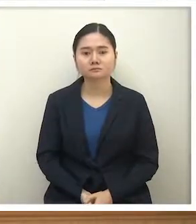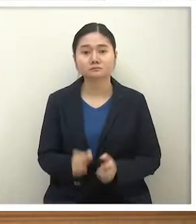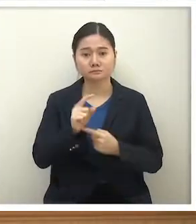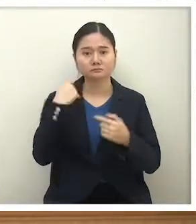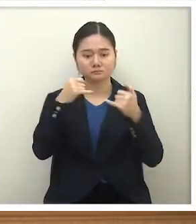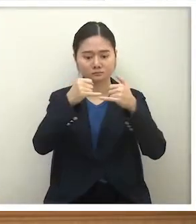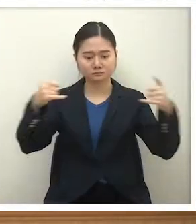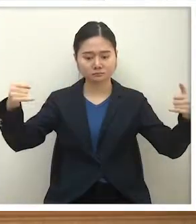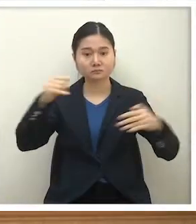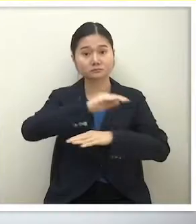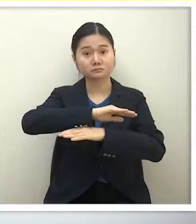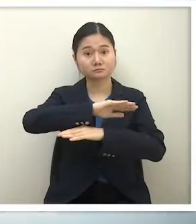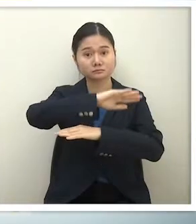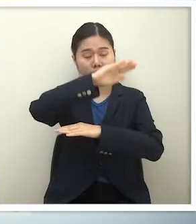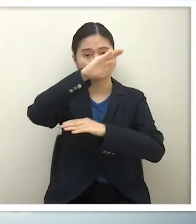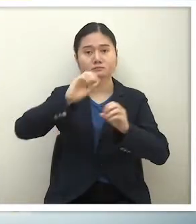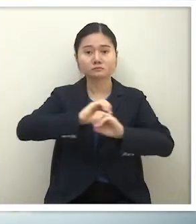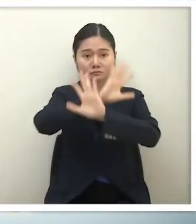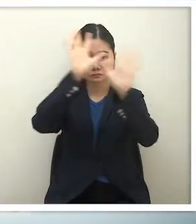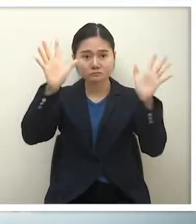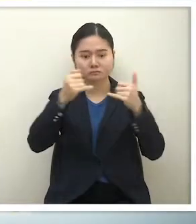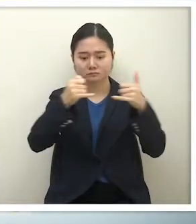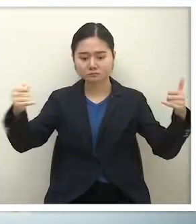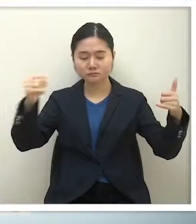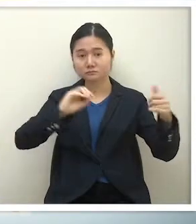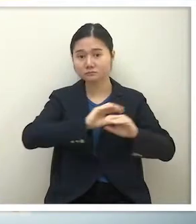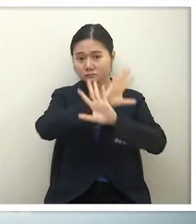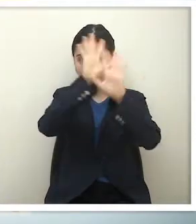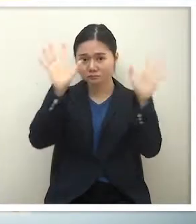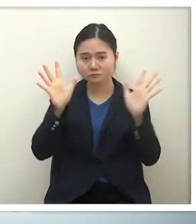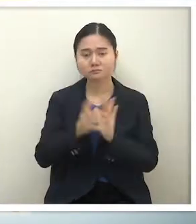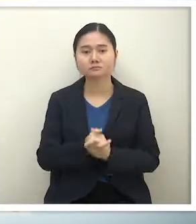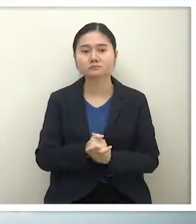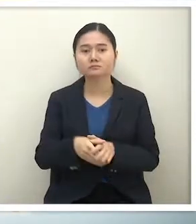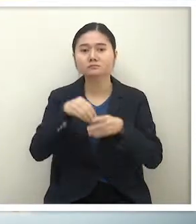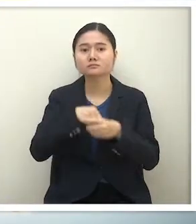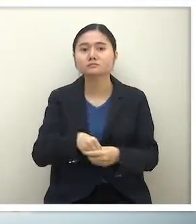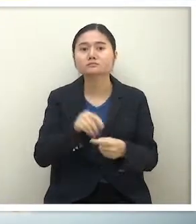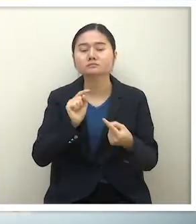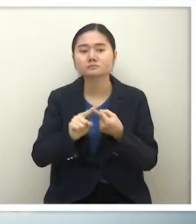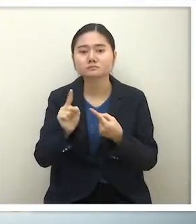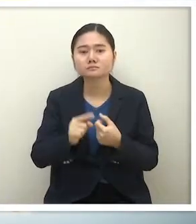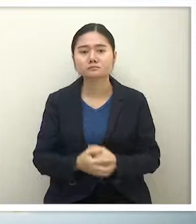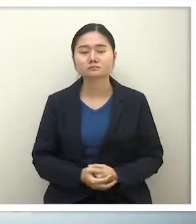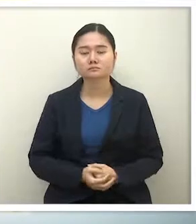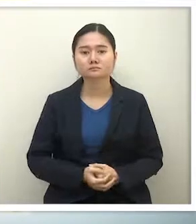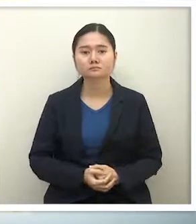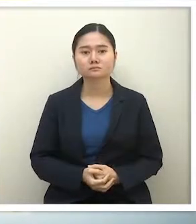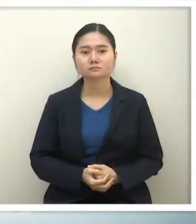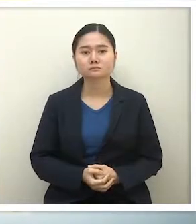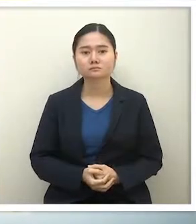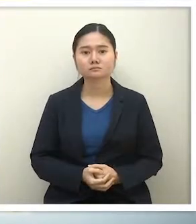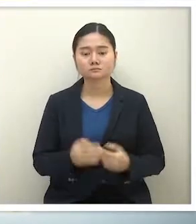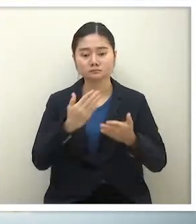เส้นขอบฟ้าเส้นขอบฟ้าอยู่ตรงไหนก็อยู่ระหว่างพื้นดิน